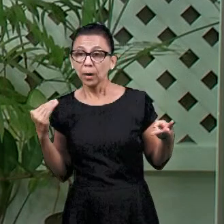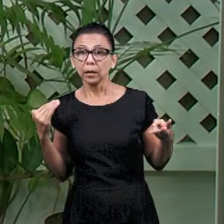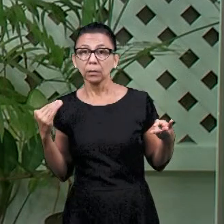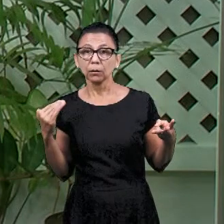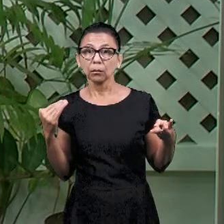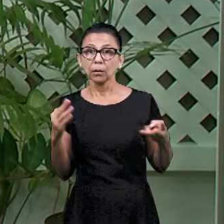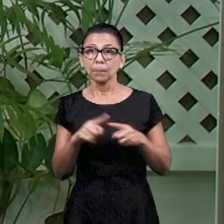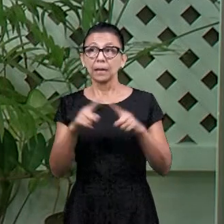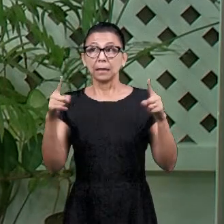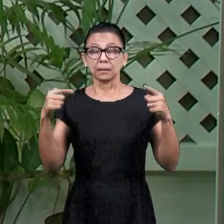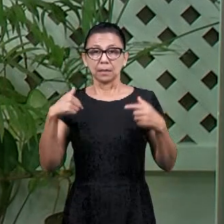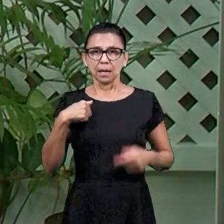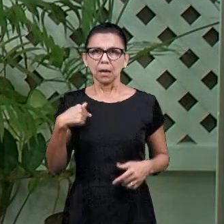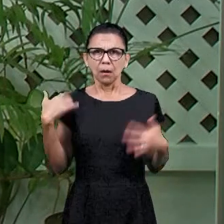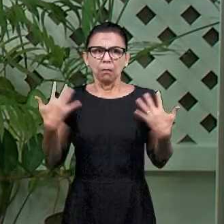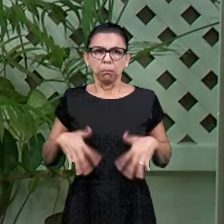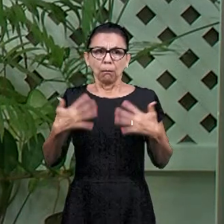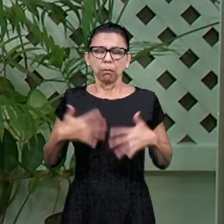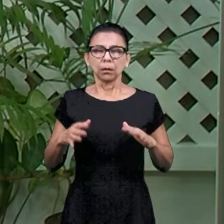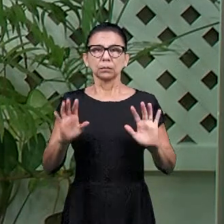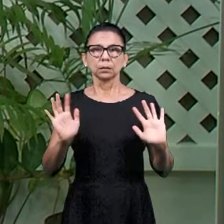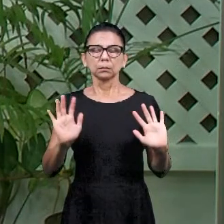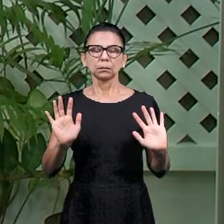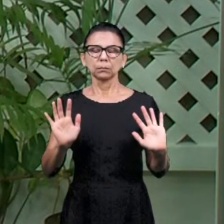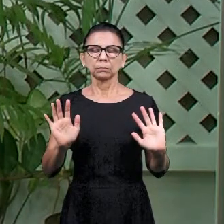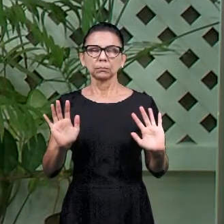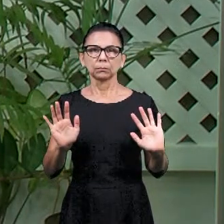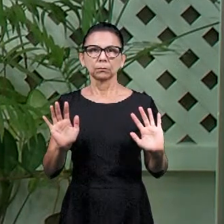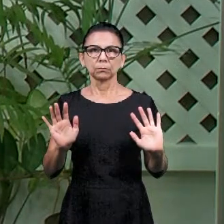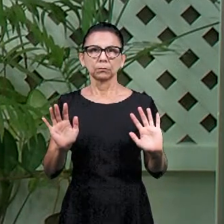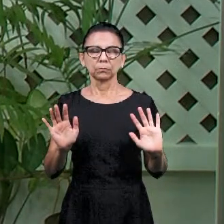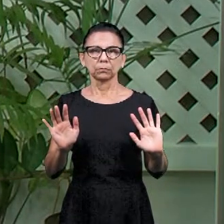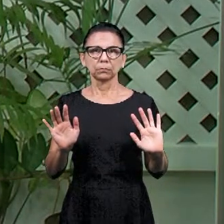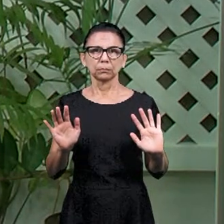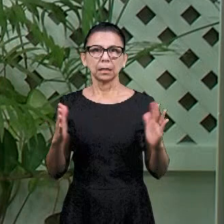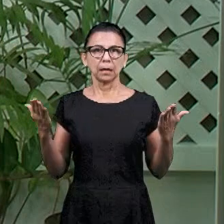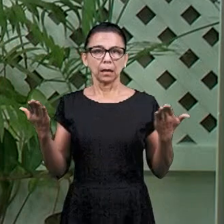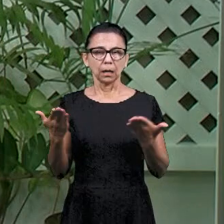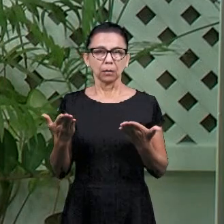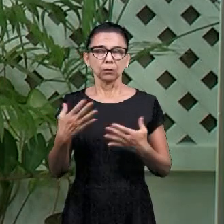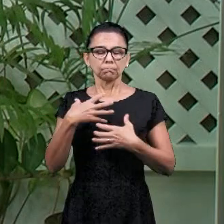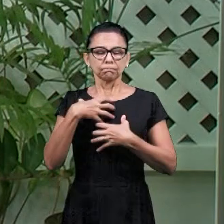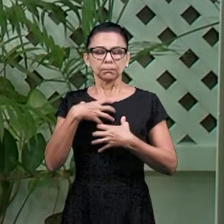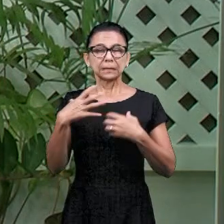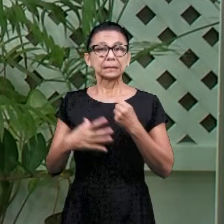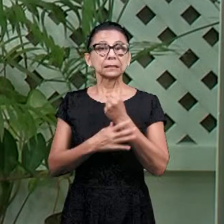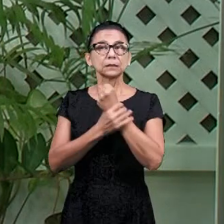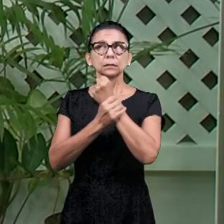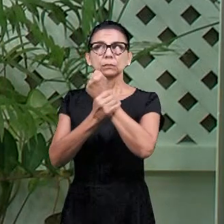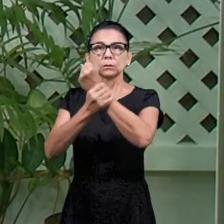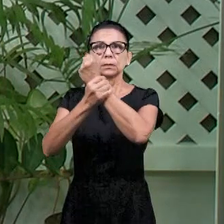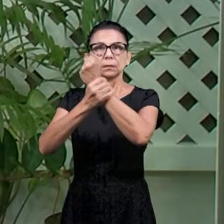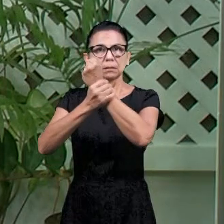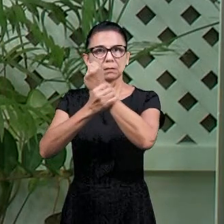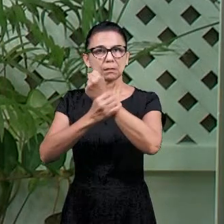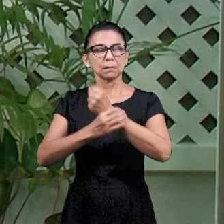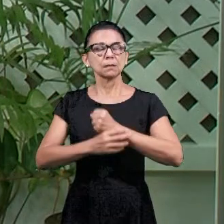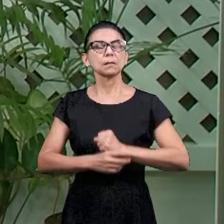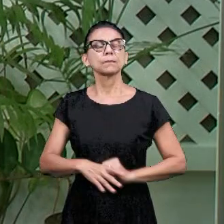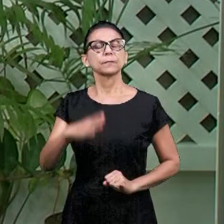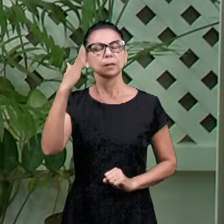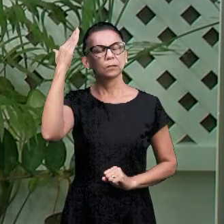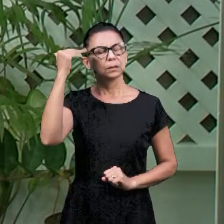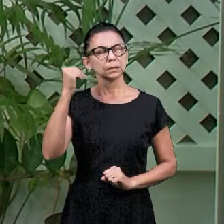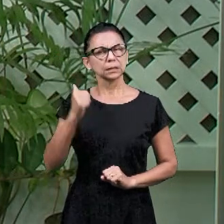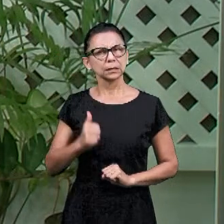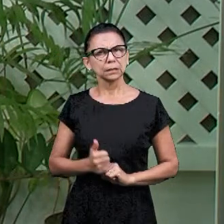Et elle a dit, mais je ne suis pas désespérée. Maintenant, j'ai une